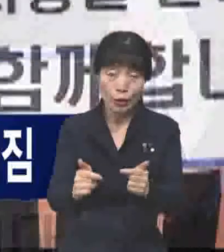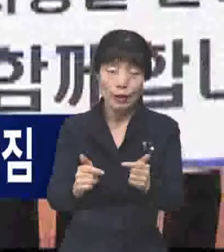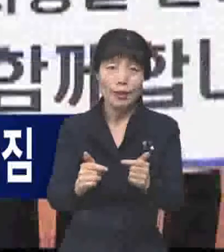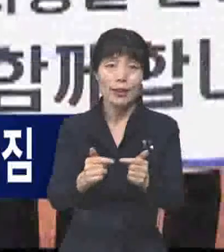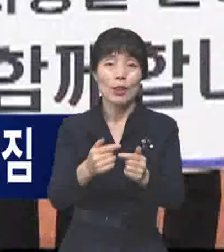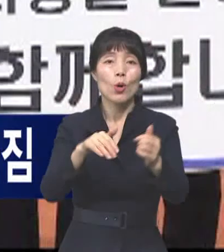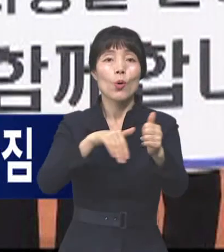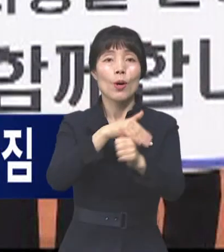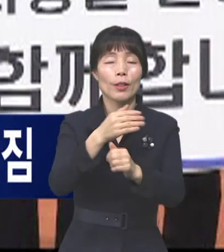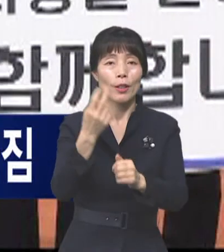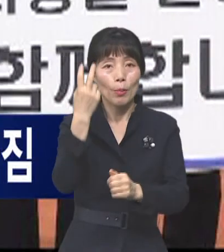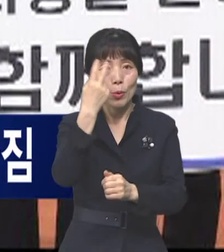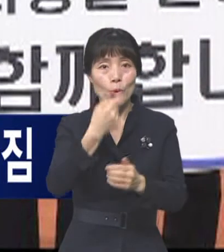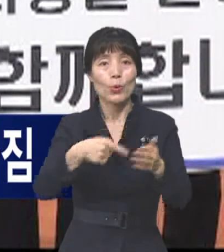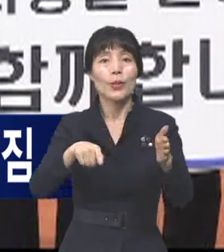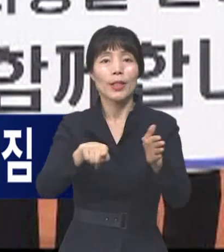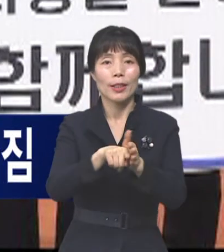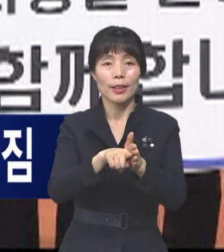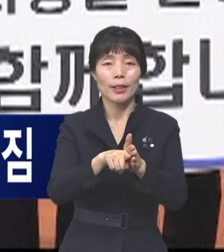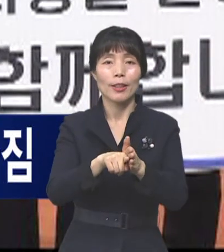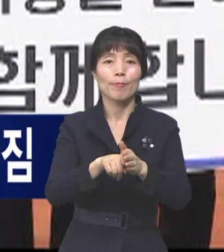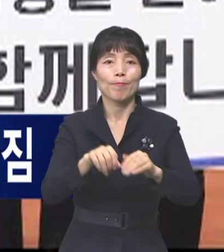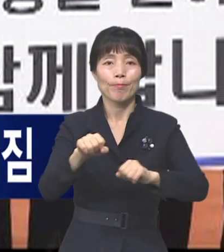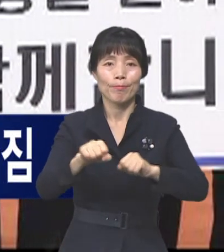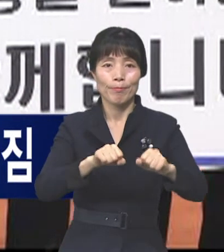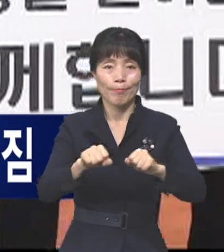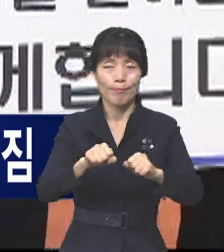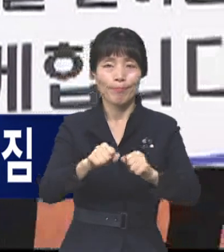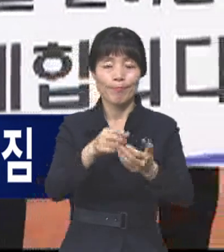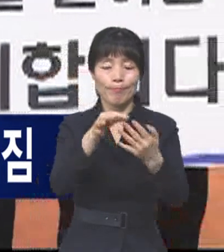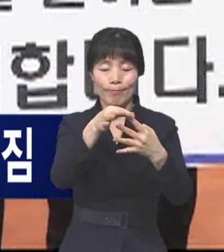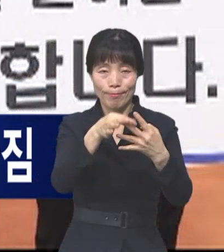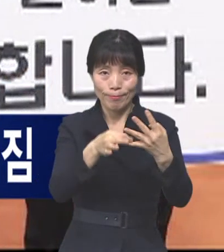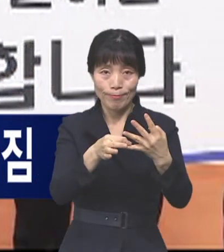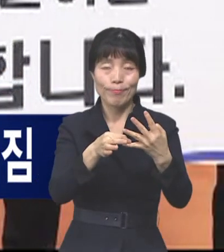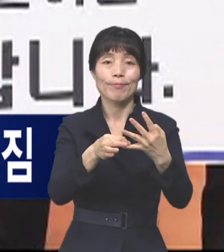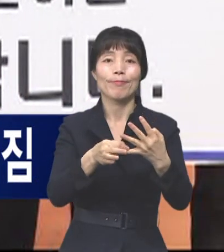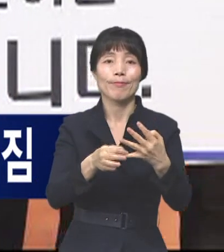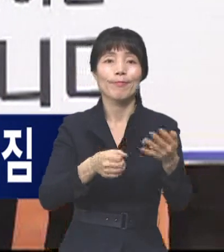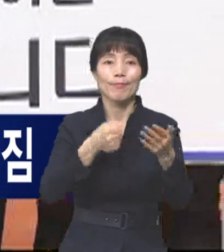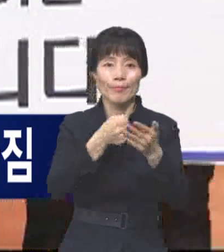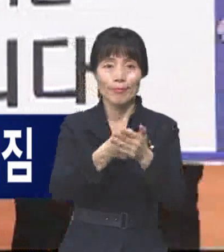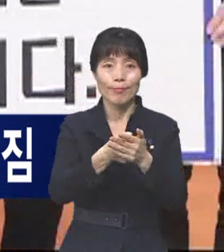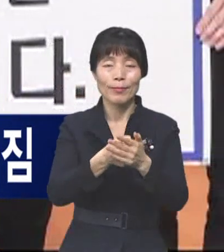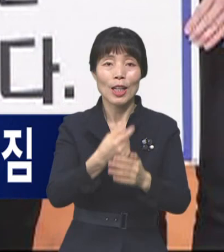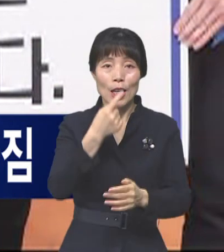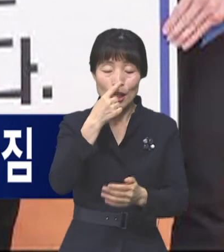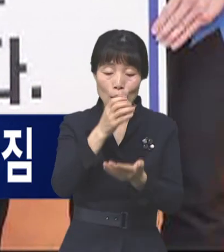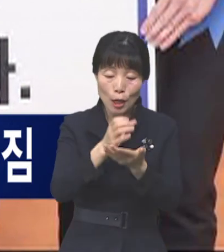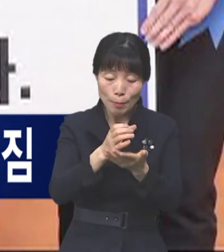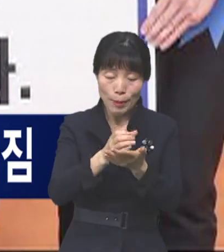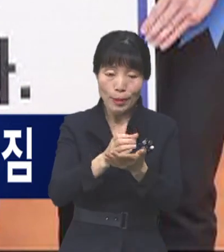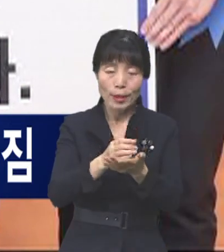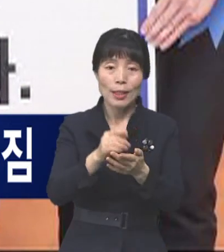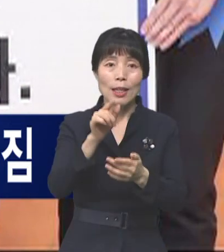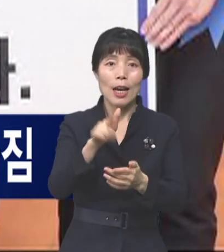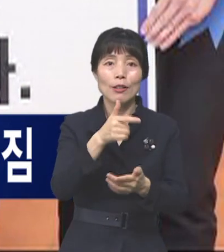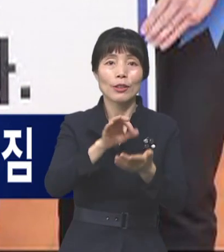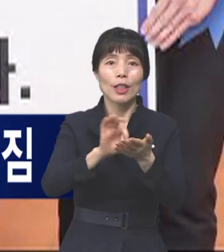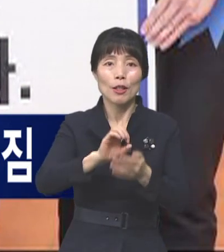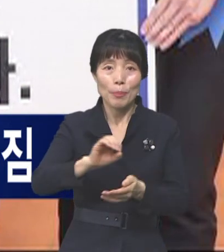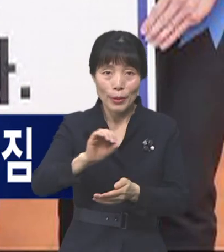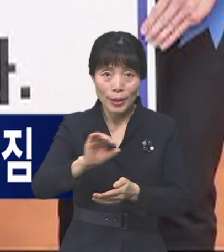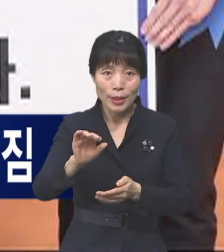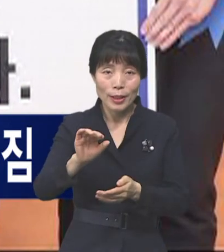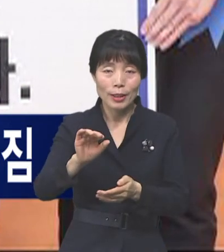등의 환경보호를 위한 행동수칙을 다짐했습니다. 서구는 커피 전문점 등 일회용품 다량 사업장의 협조가